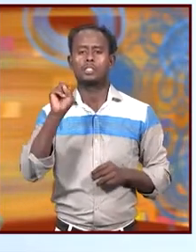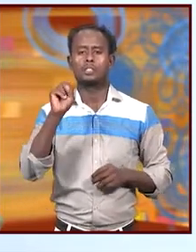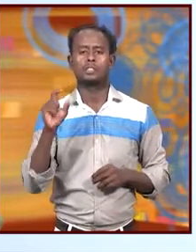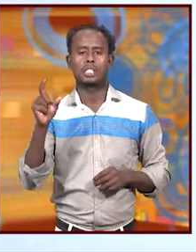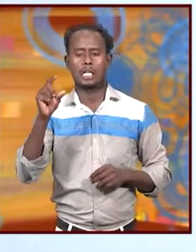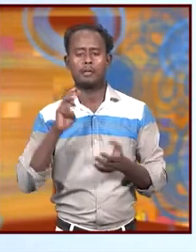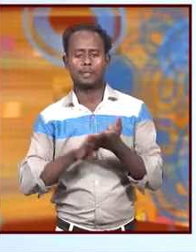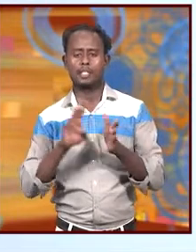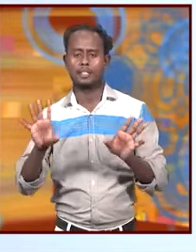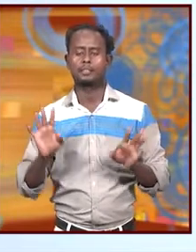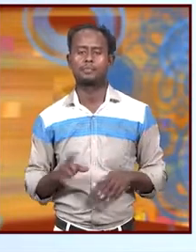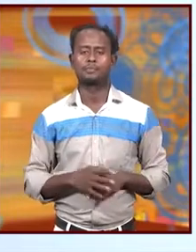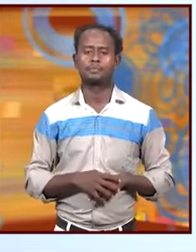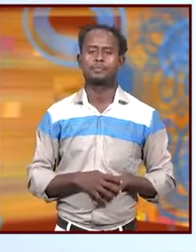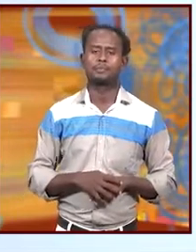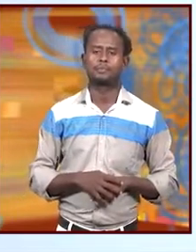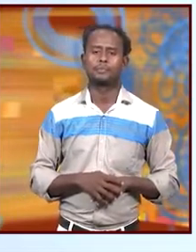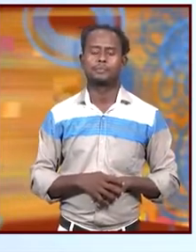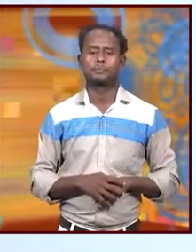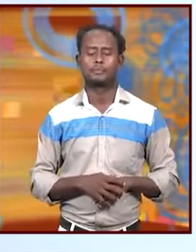20 சென்டிமீட்டர்.